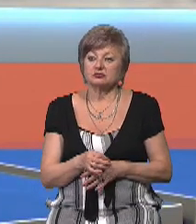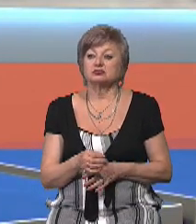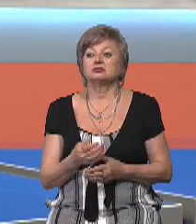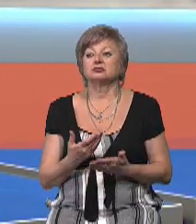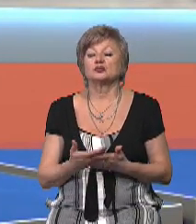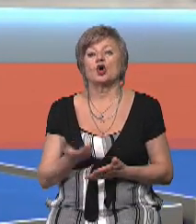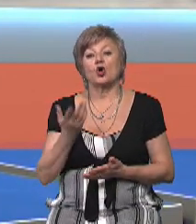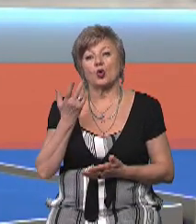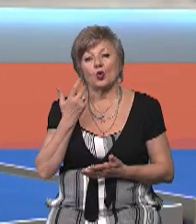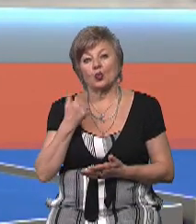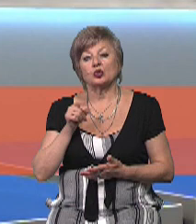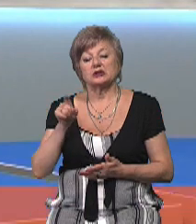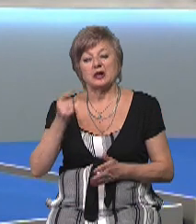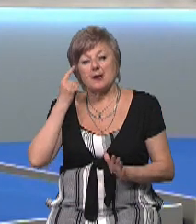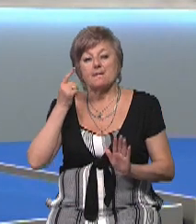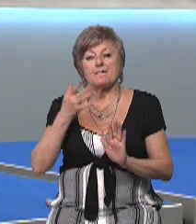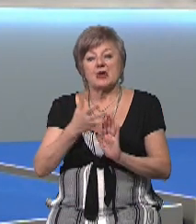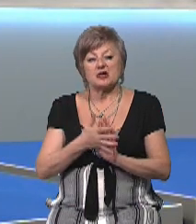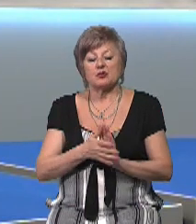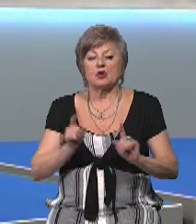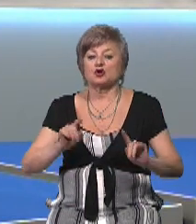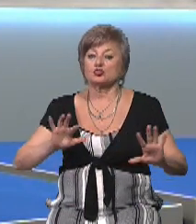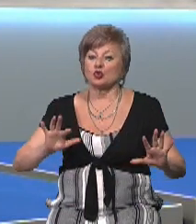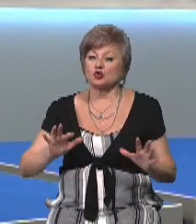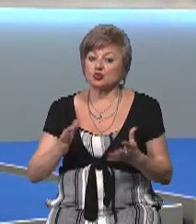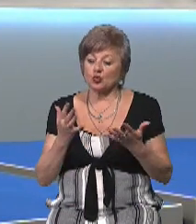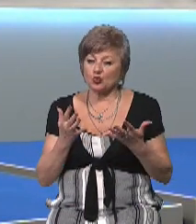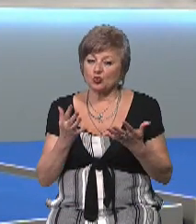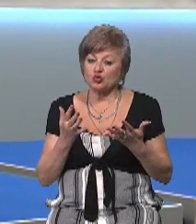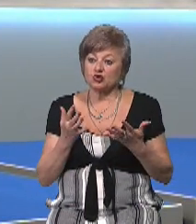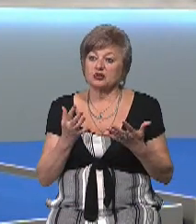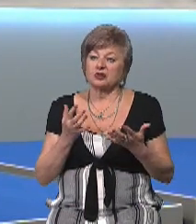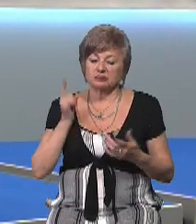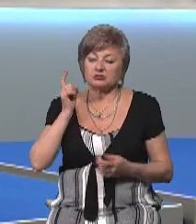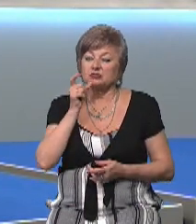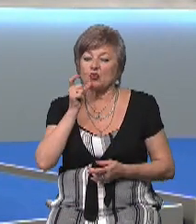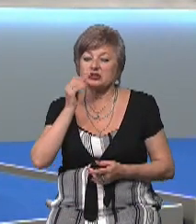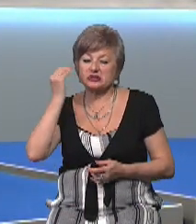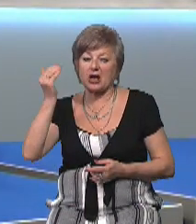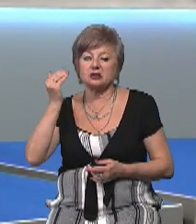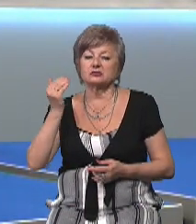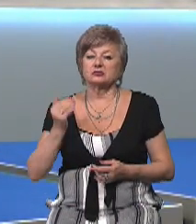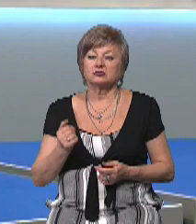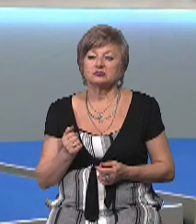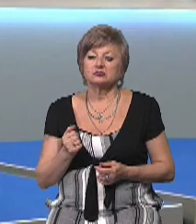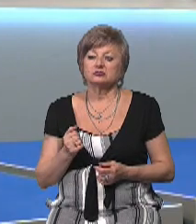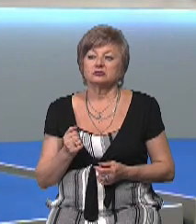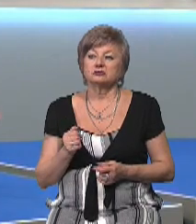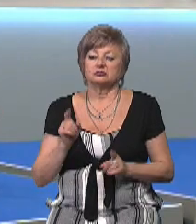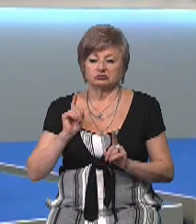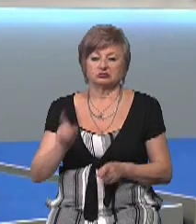Відповідно, коли ти розумієш от те, що сталося із розвінчуванням культа Сталіна, знову ж таки, на